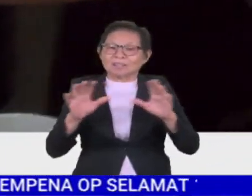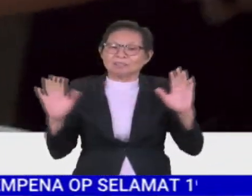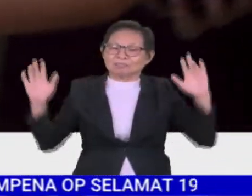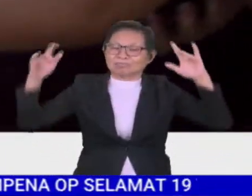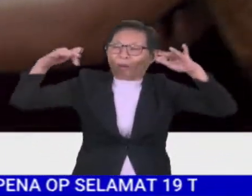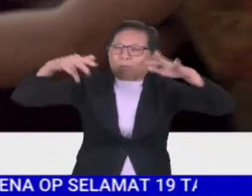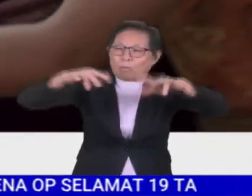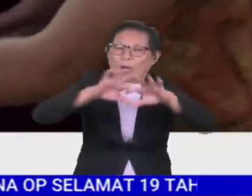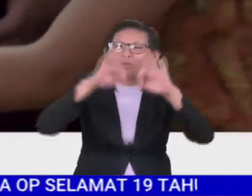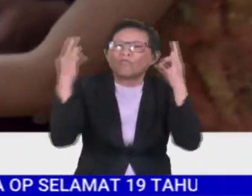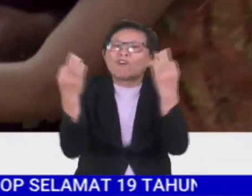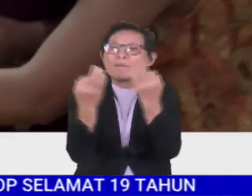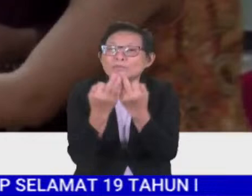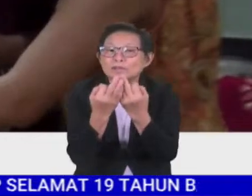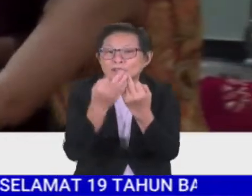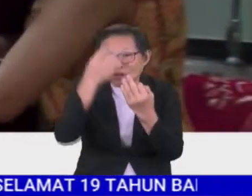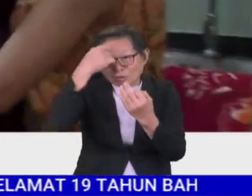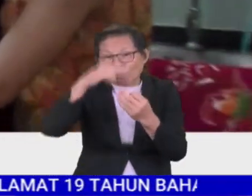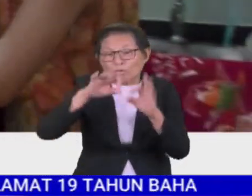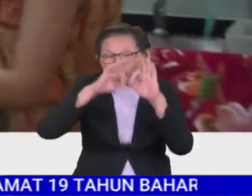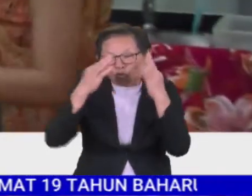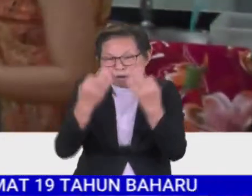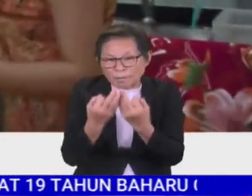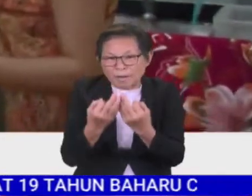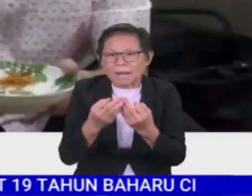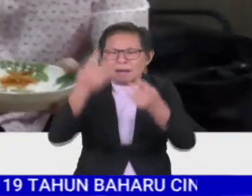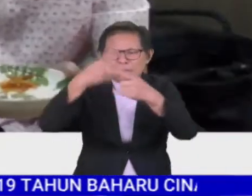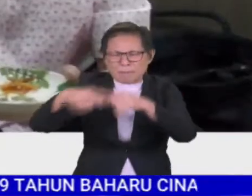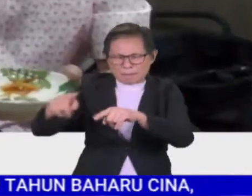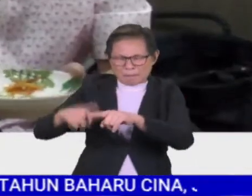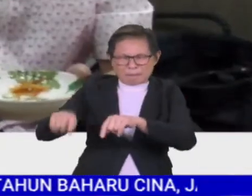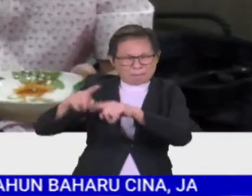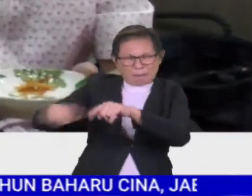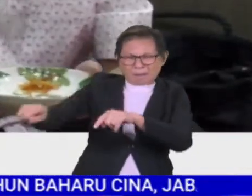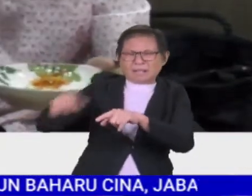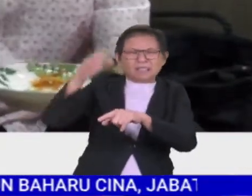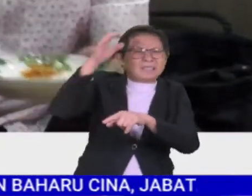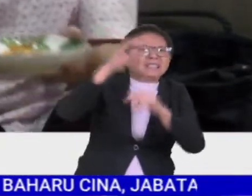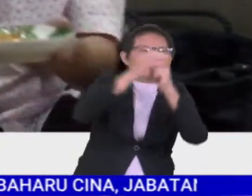untuk yang ini berbeda